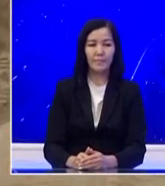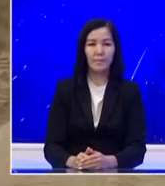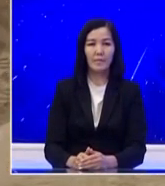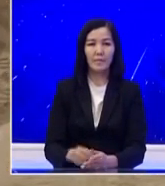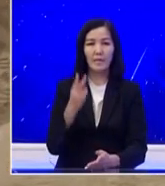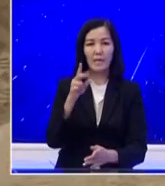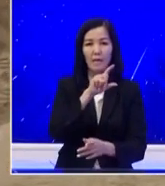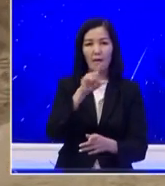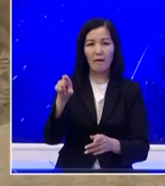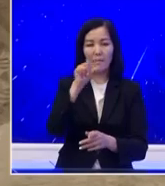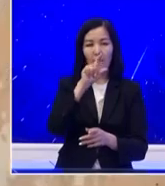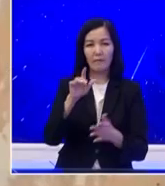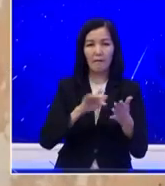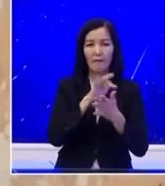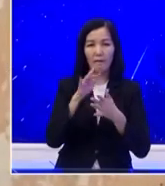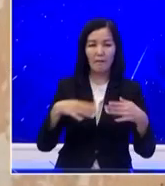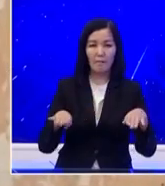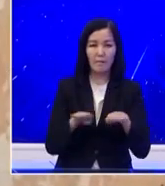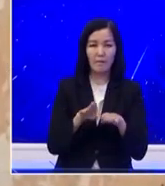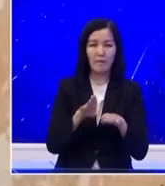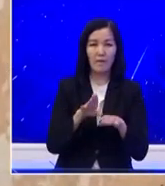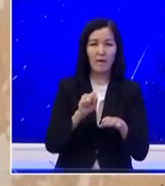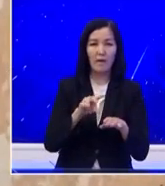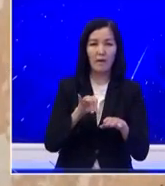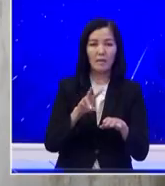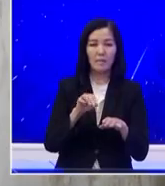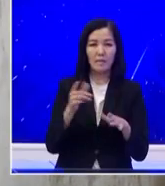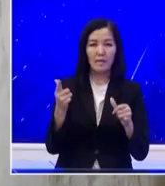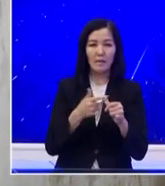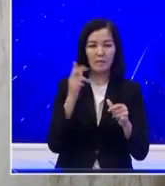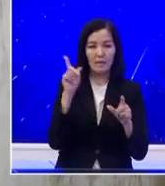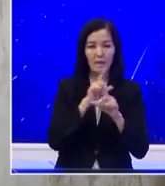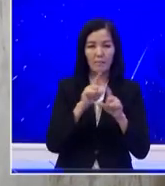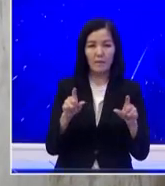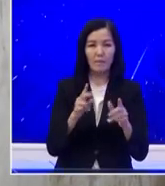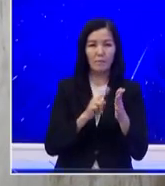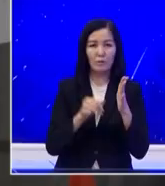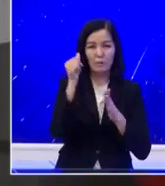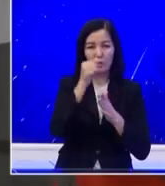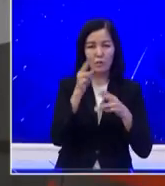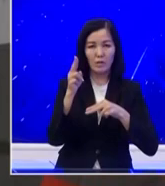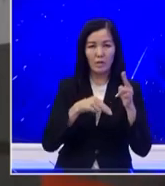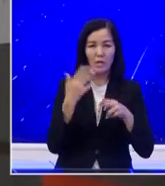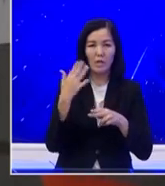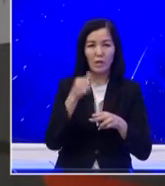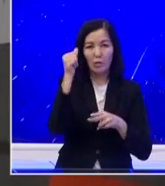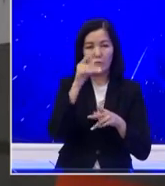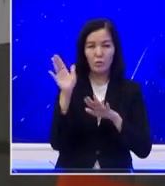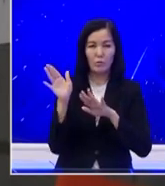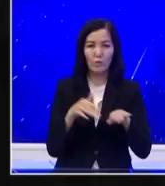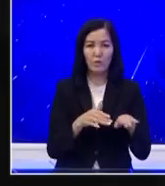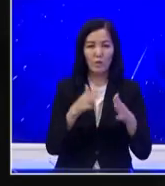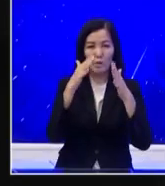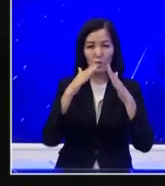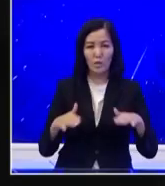Қос қабатты бұл ғимарат қаламен құрдас. Ыбырай Алтынсарин атындағы орта мектеп. Сонау 70-ші жылдар салынған. 50 жылда ертіс кірді. Төбесінен